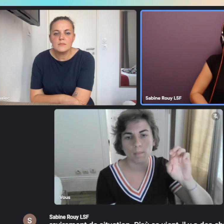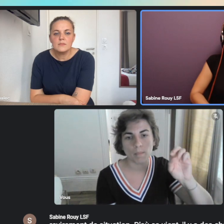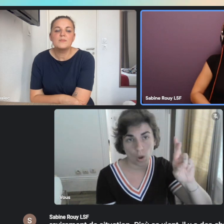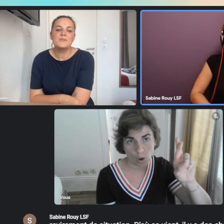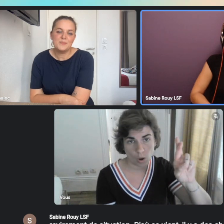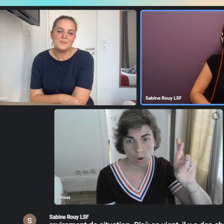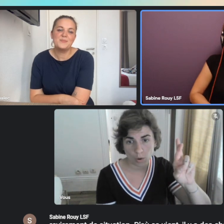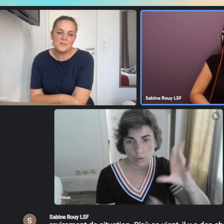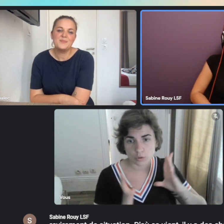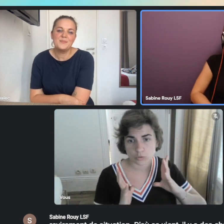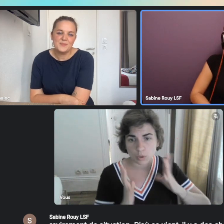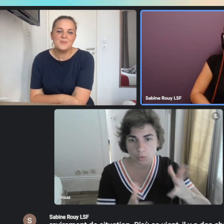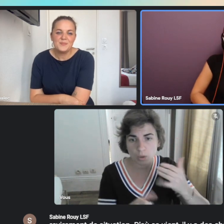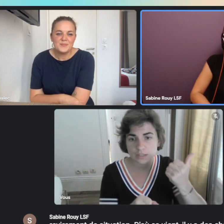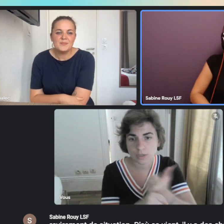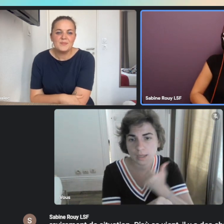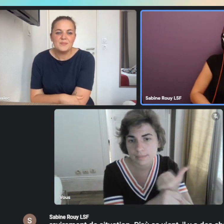«C'est super Inktober».